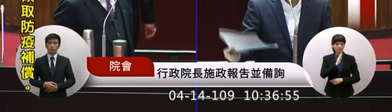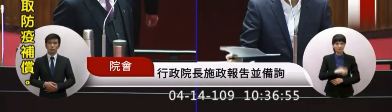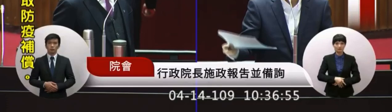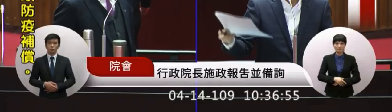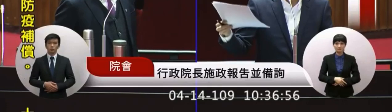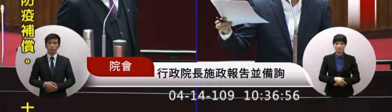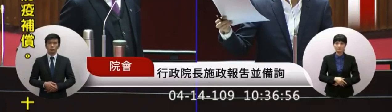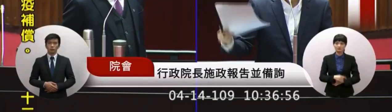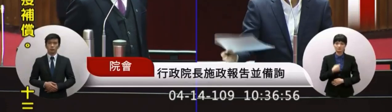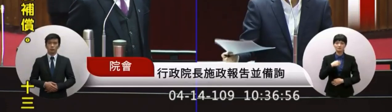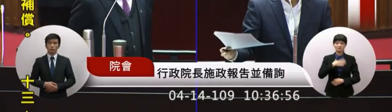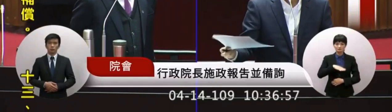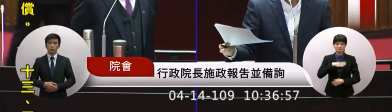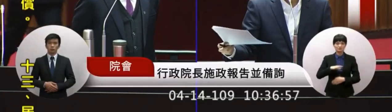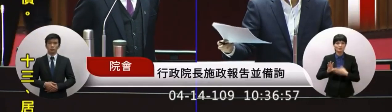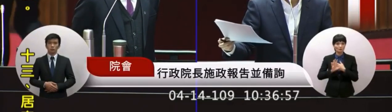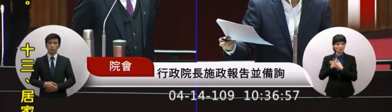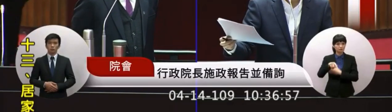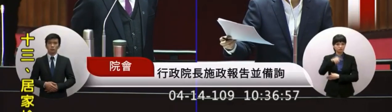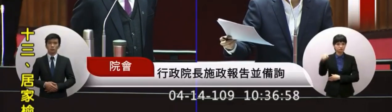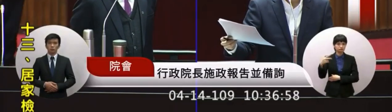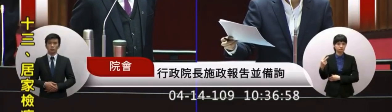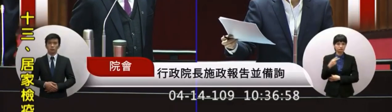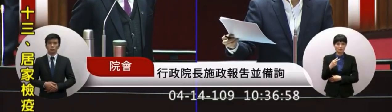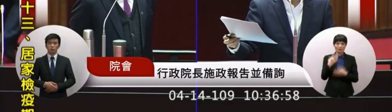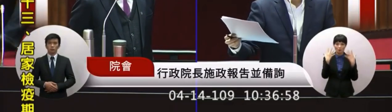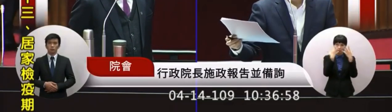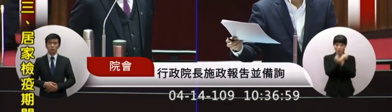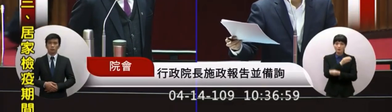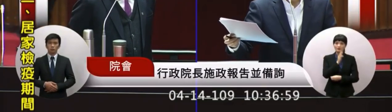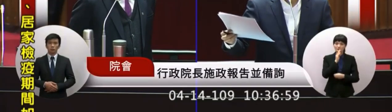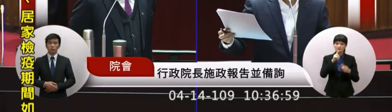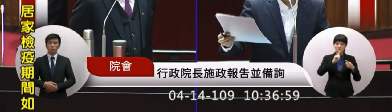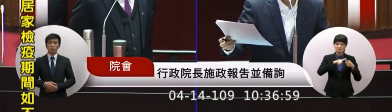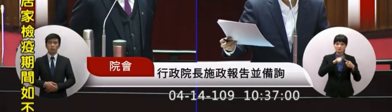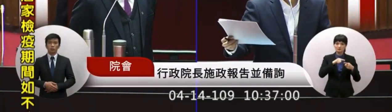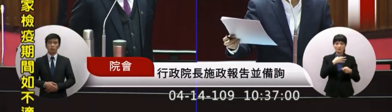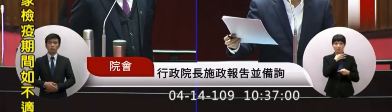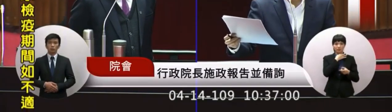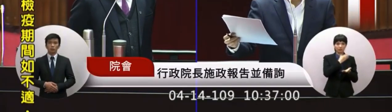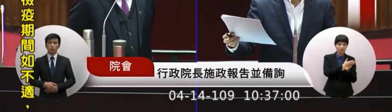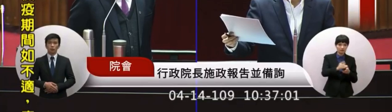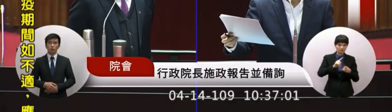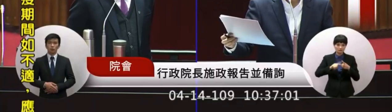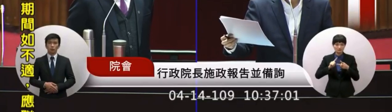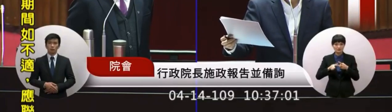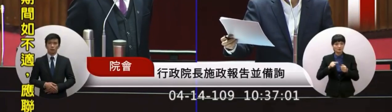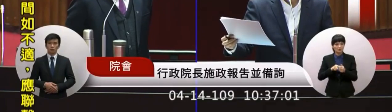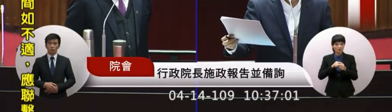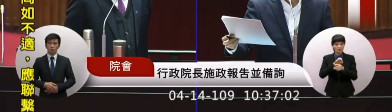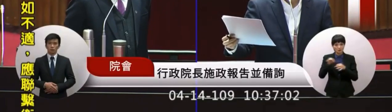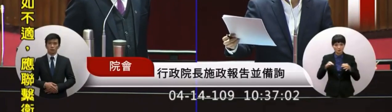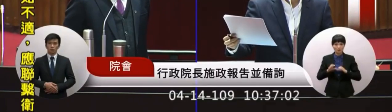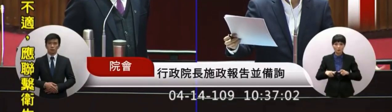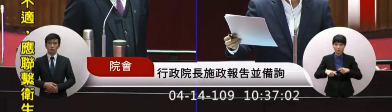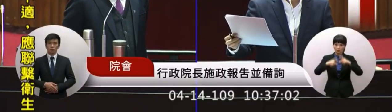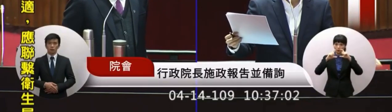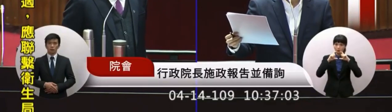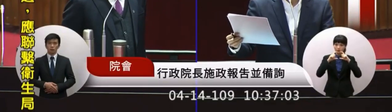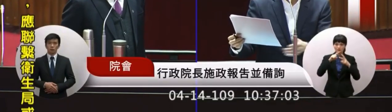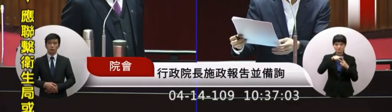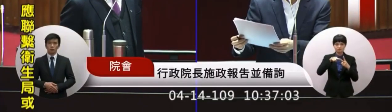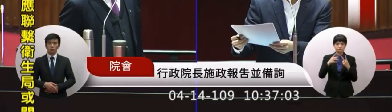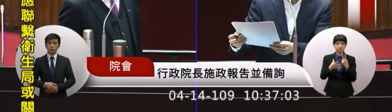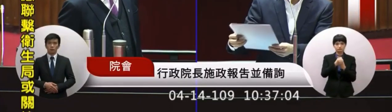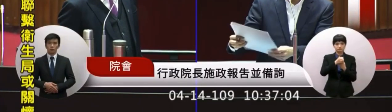困振兴跟纾困把它全部搅在一起。那今天我们要先讨论的是纾困的部分